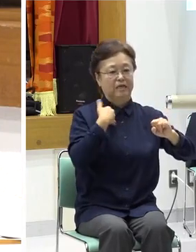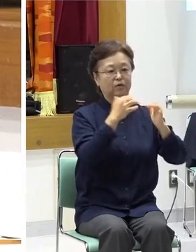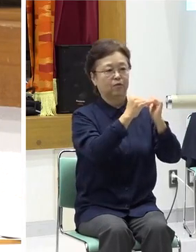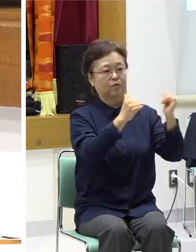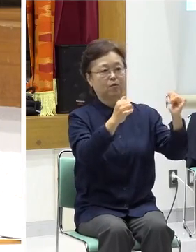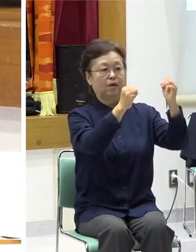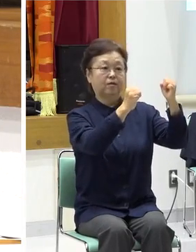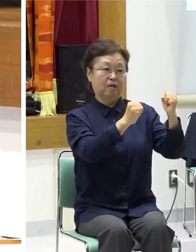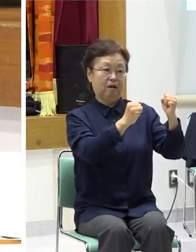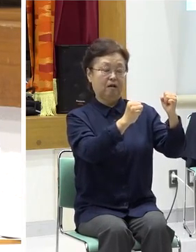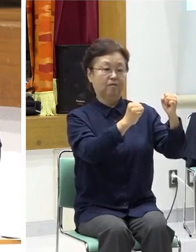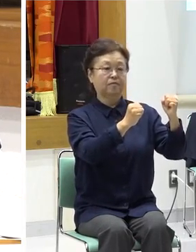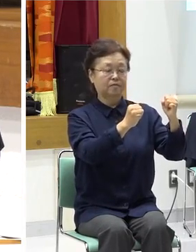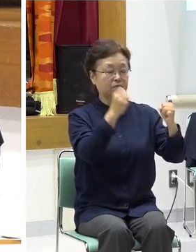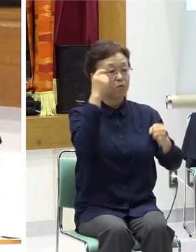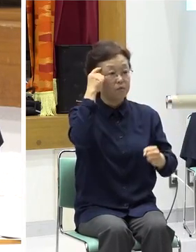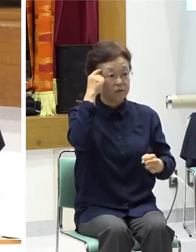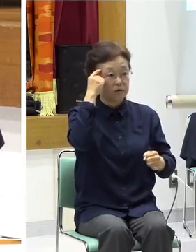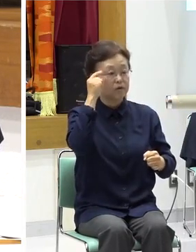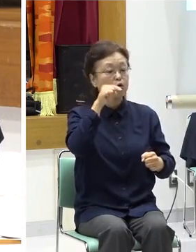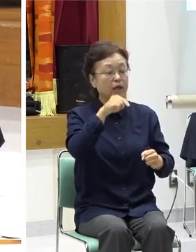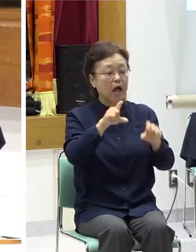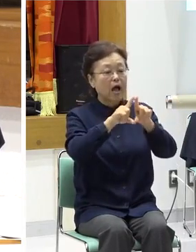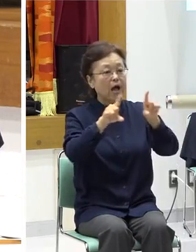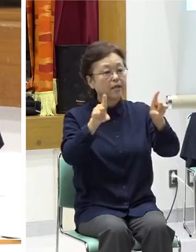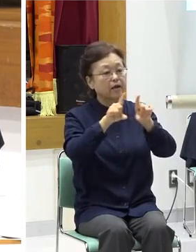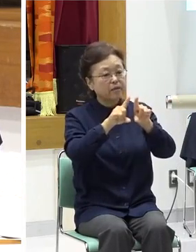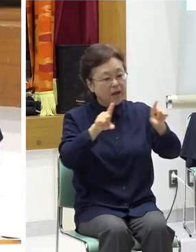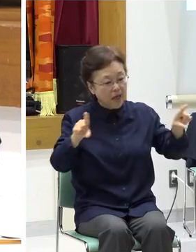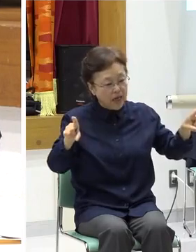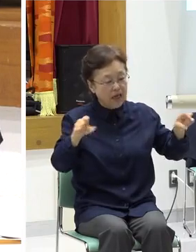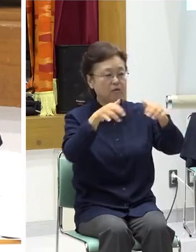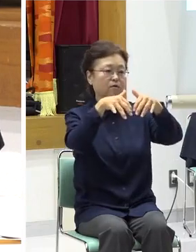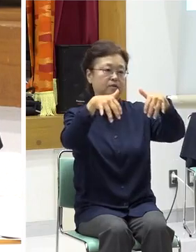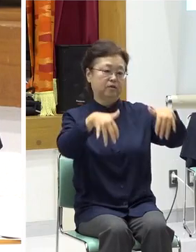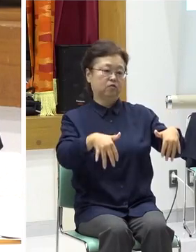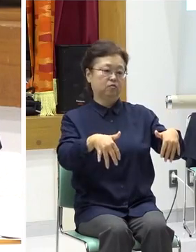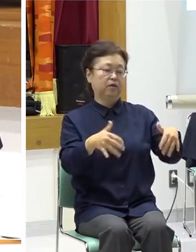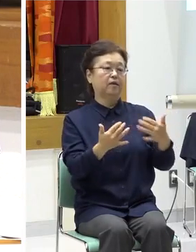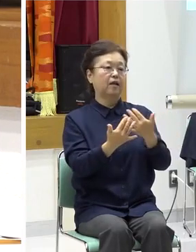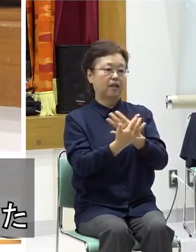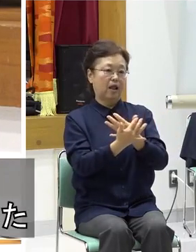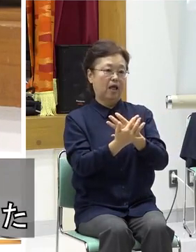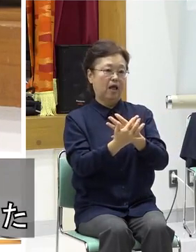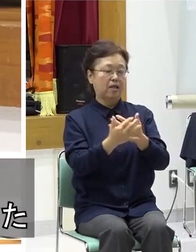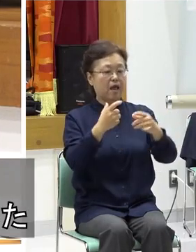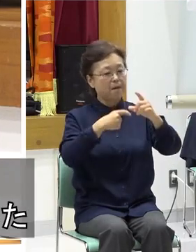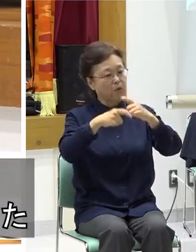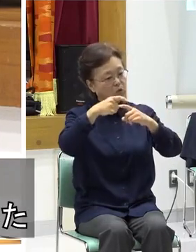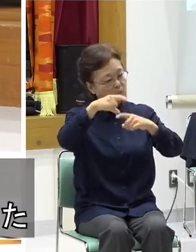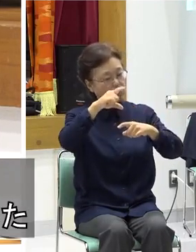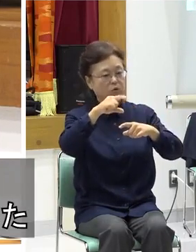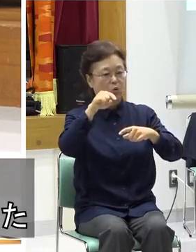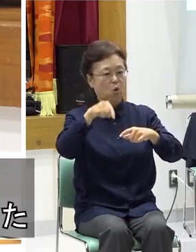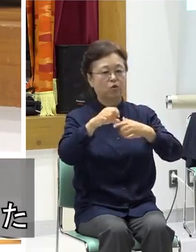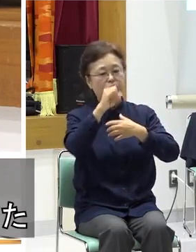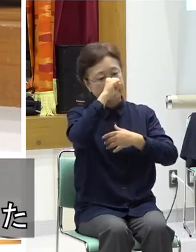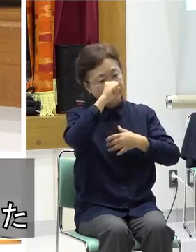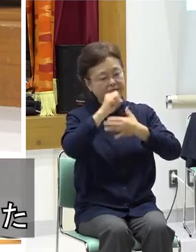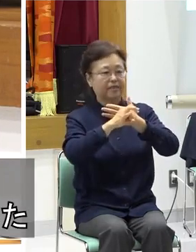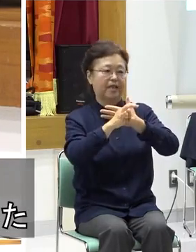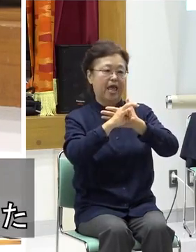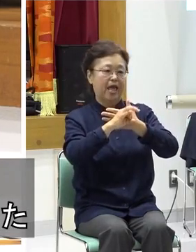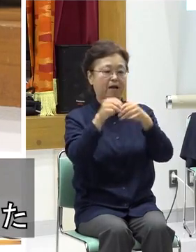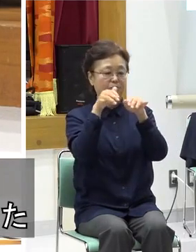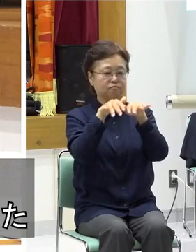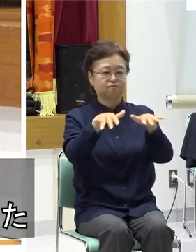というふうに思ったんです。これがもう当たり前の仕組みになっていけば、もっともっとこういう事例がいい事例が広が